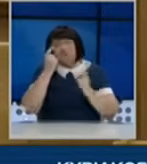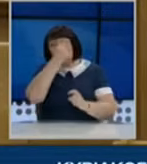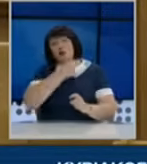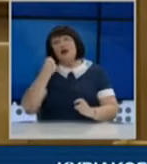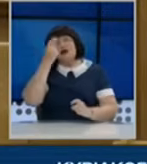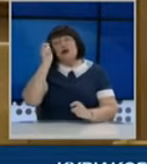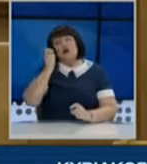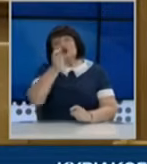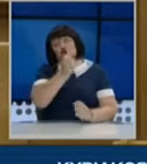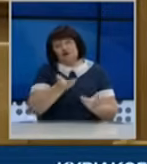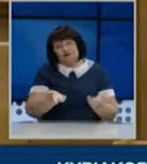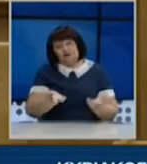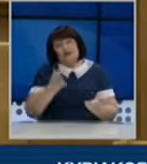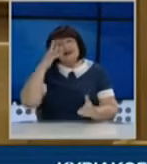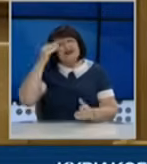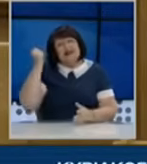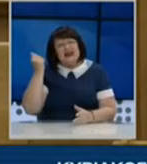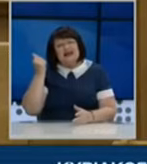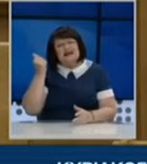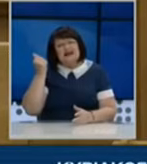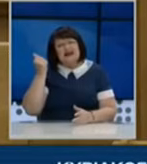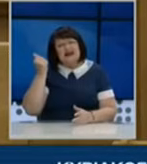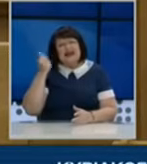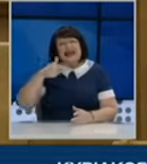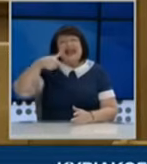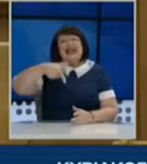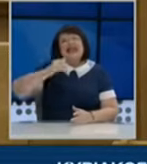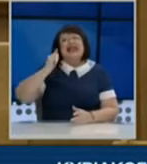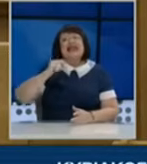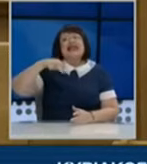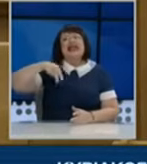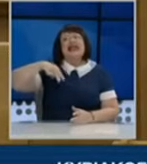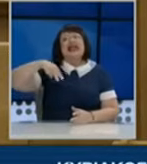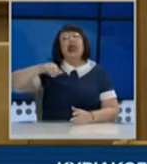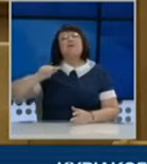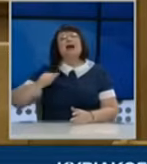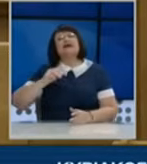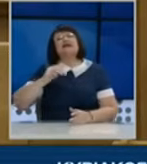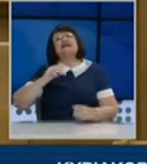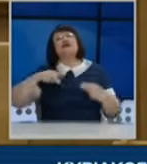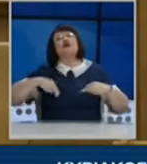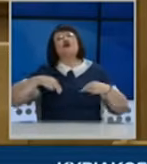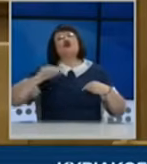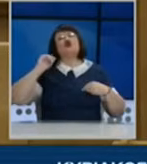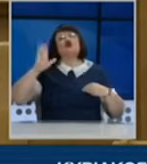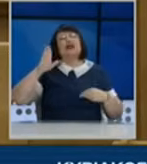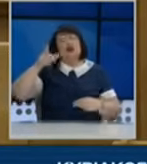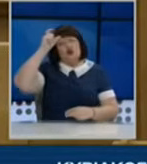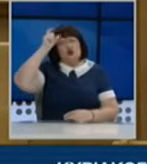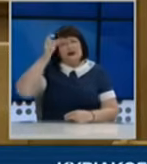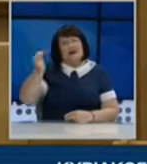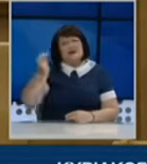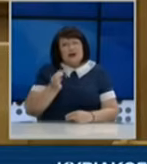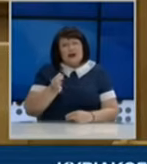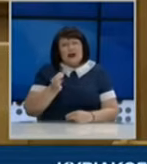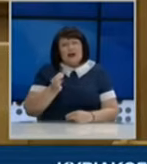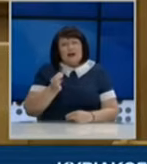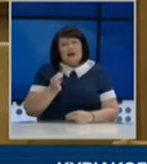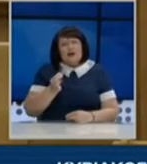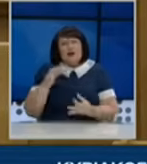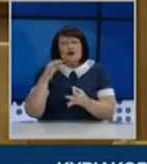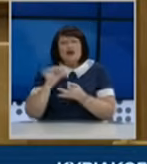χώρας. Ξέχασε τη δήλωση Γκυλμάς. Ο Υπουργός Εξωτερικών της Τουρκίας είχε δηλώσει ότι αυτοί